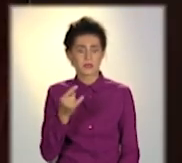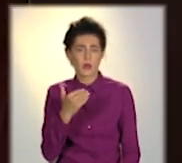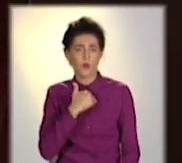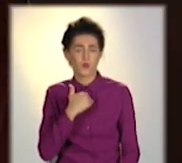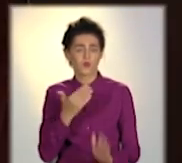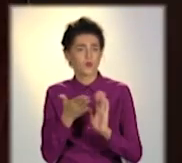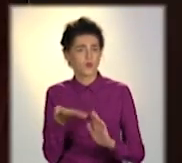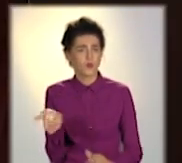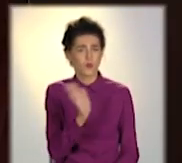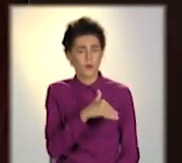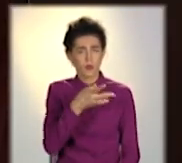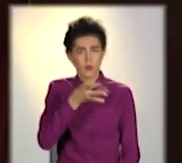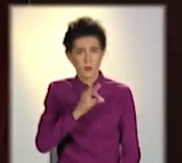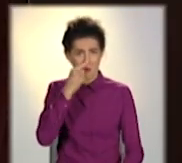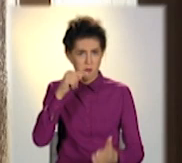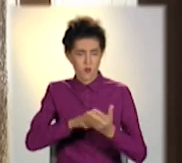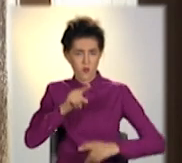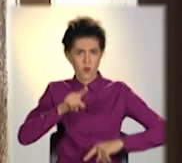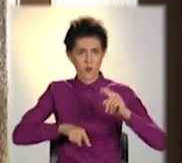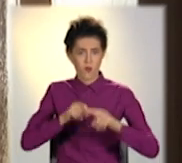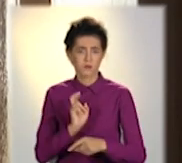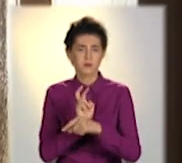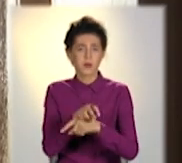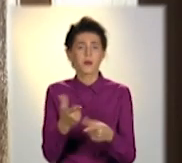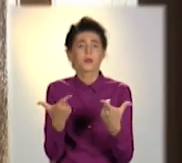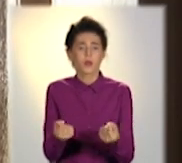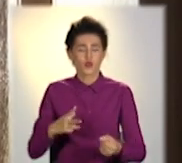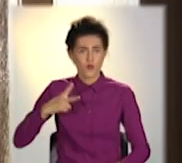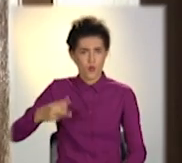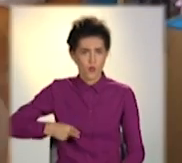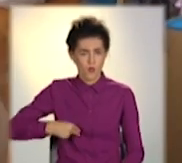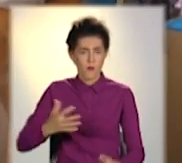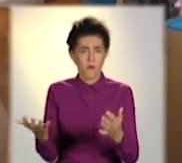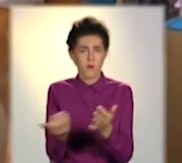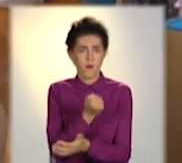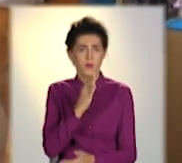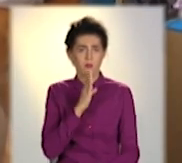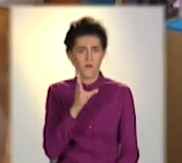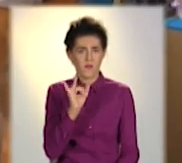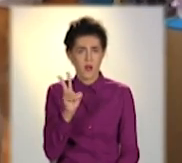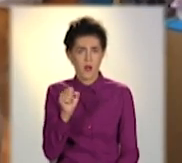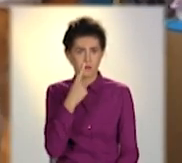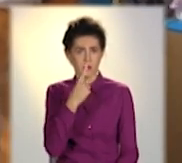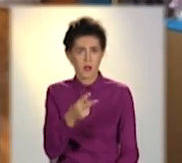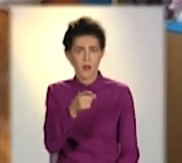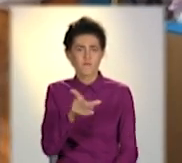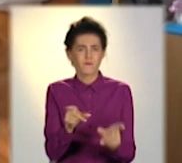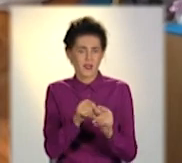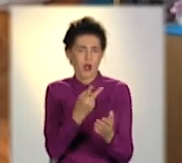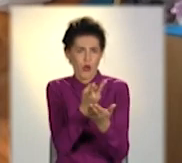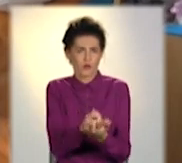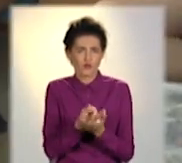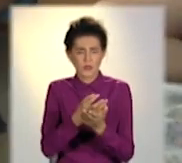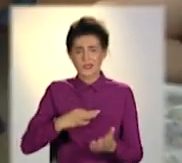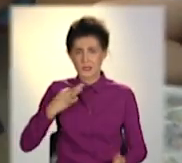поїхати додому. А незабаром батьки прийшли до лікарні шукати доньку. За усім цим спостерігала Вікторія. Вона в педіатрії лікує сина.